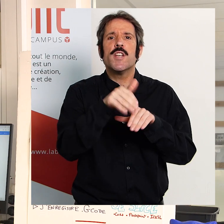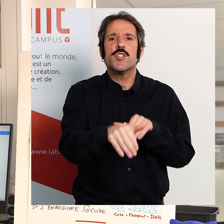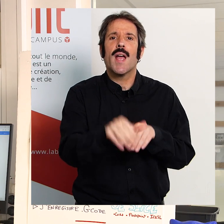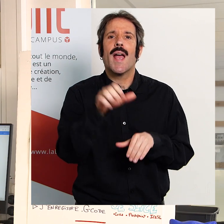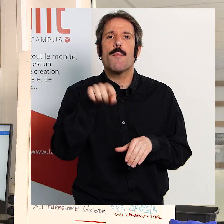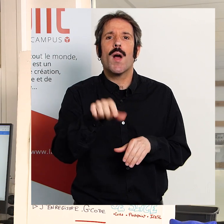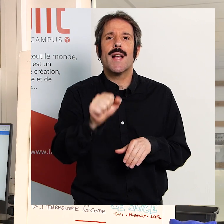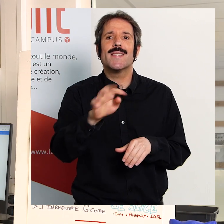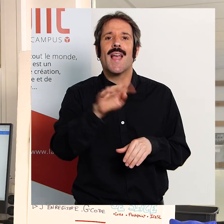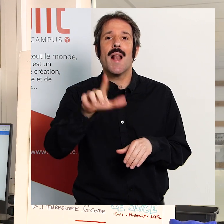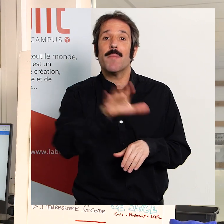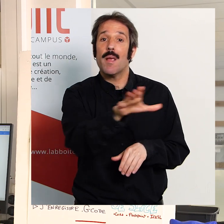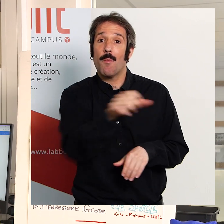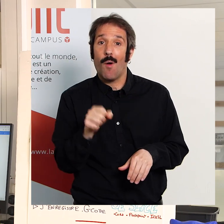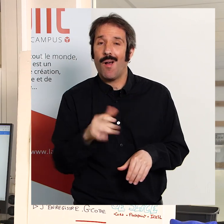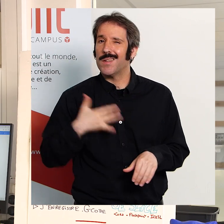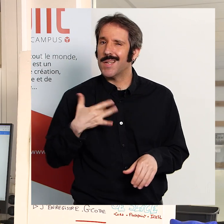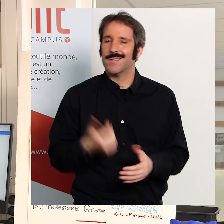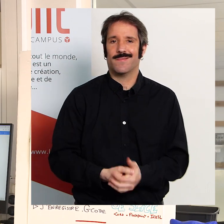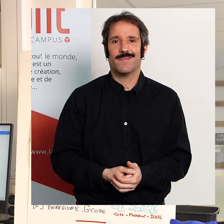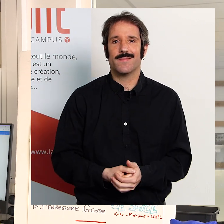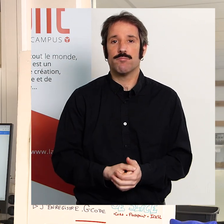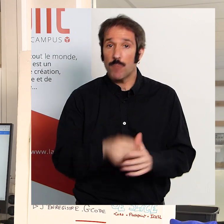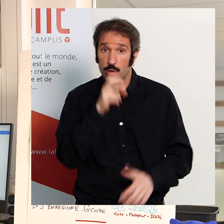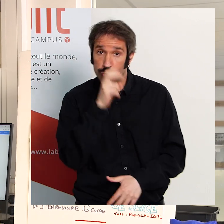dans Files le fichier STL, le fameux modèle qui va nous